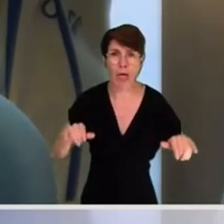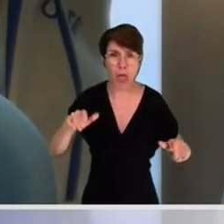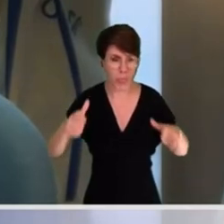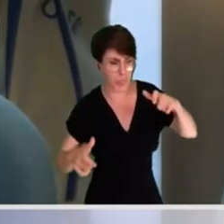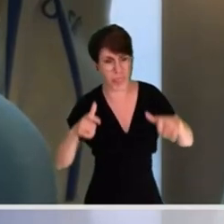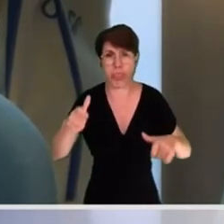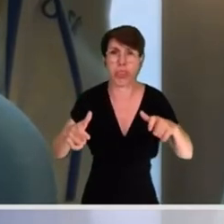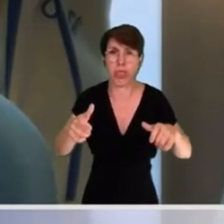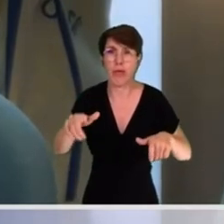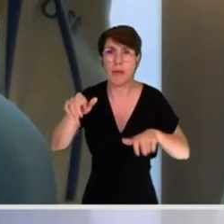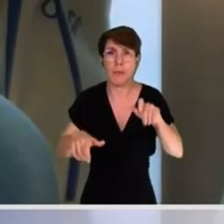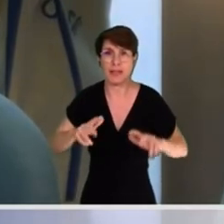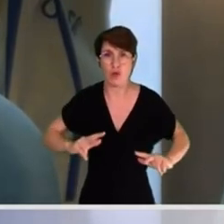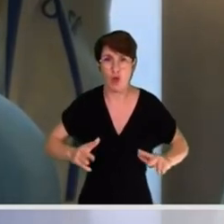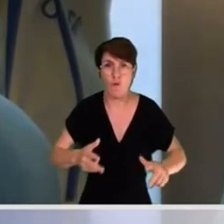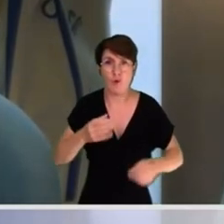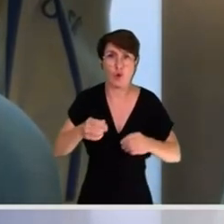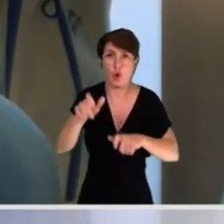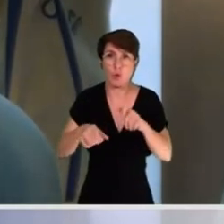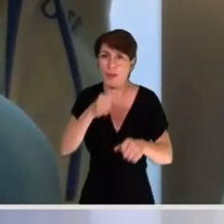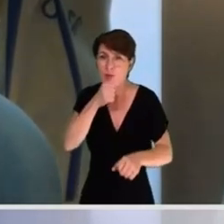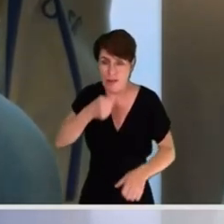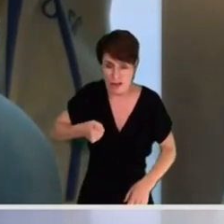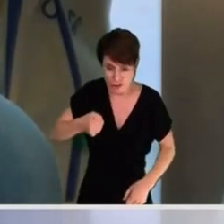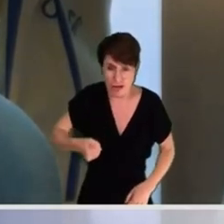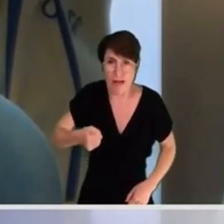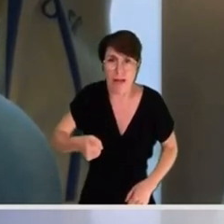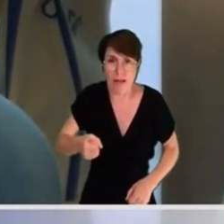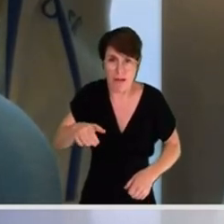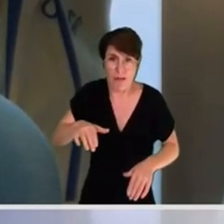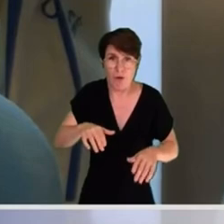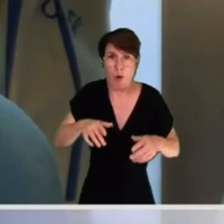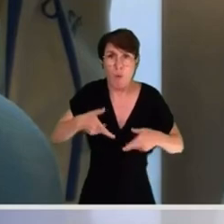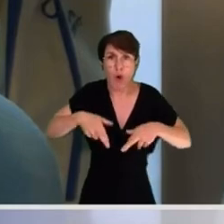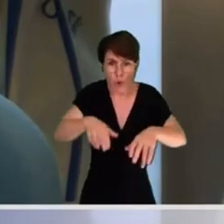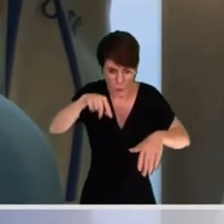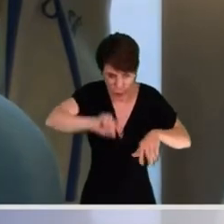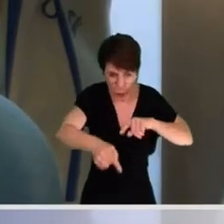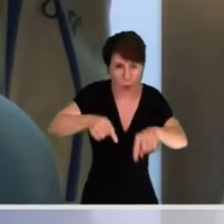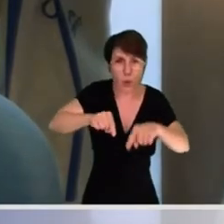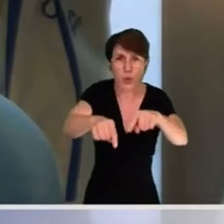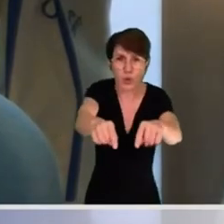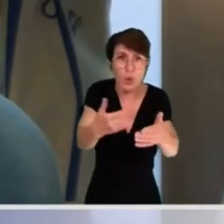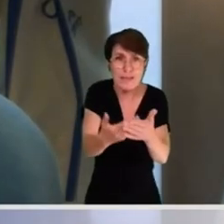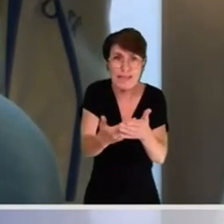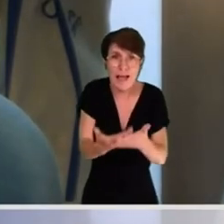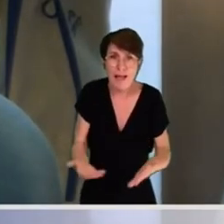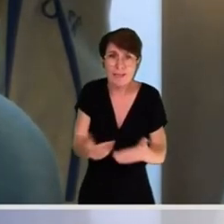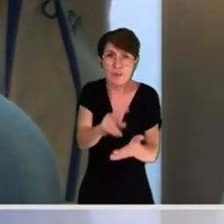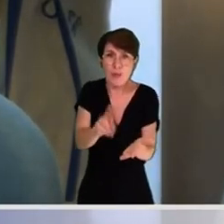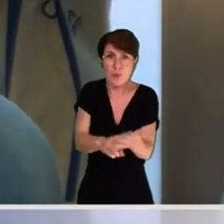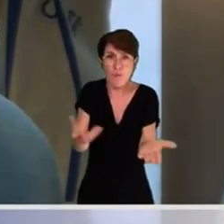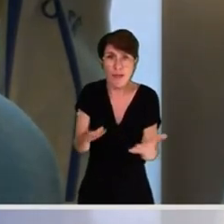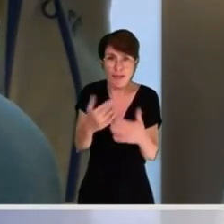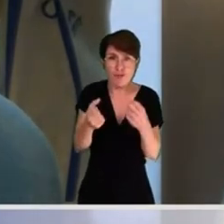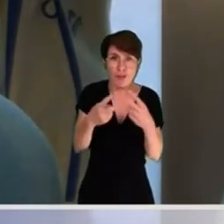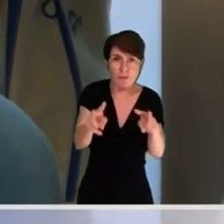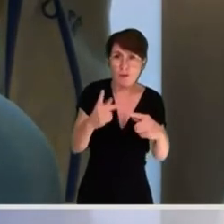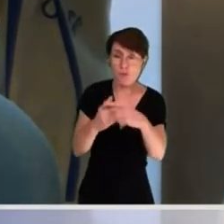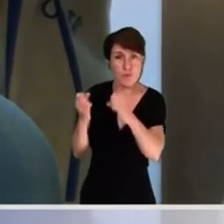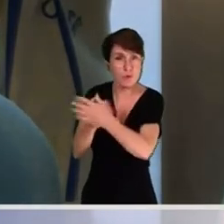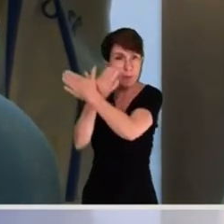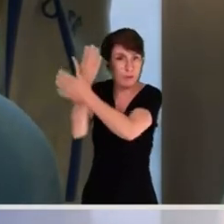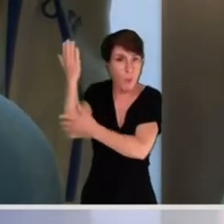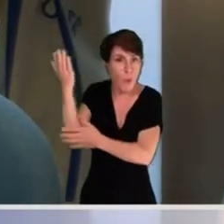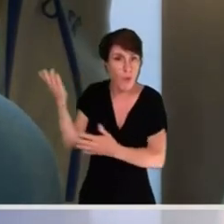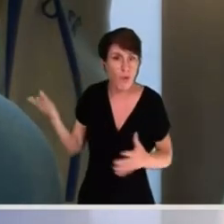nos personnes à mobilité réduite. C'est ça la vraie situation vraie de la ville et de la métropole cumulée. Et je sais bien, vous l'avez